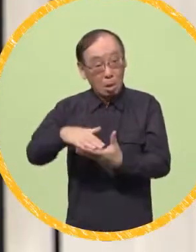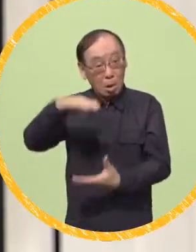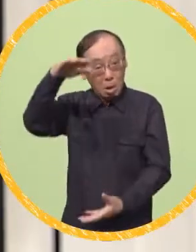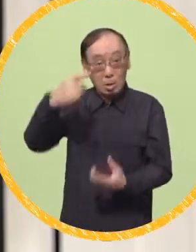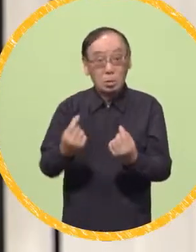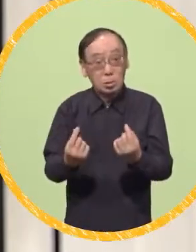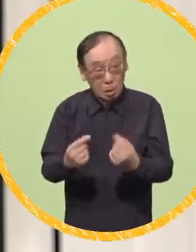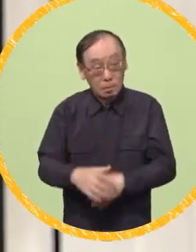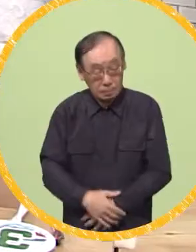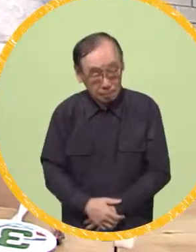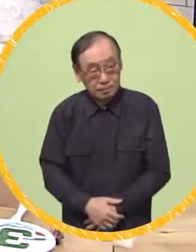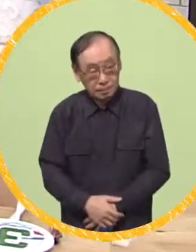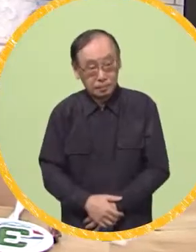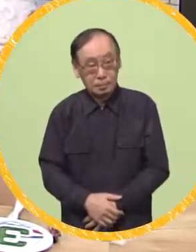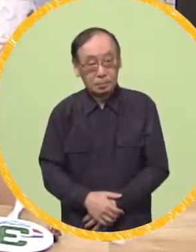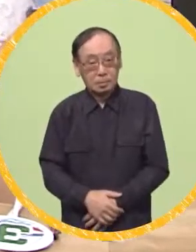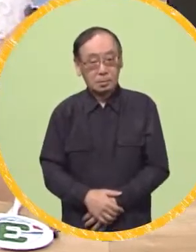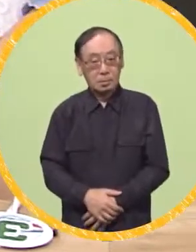たよね